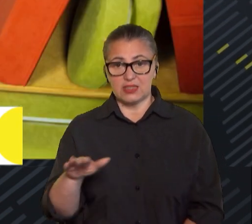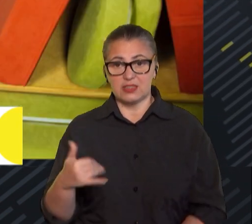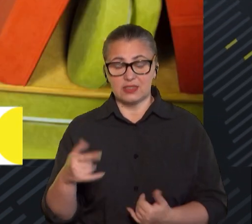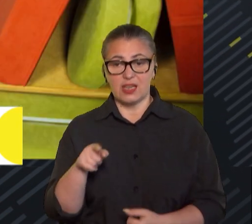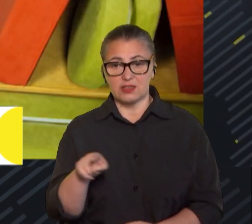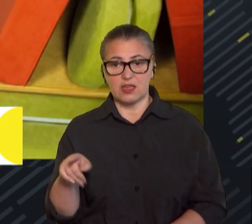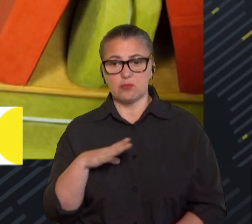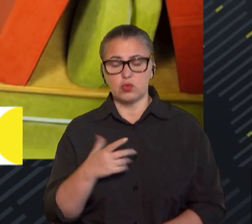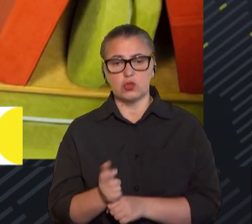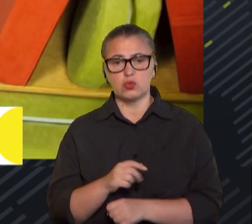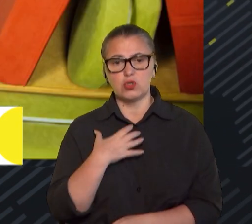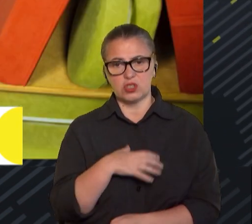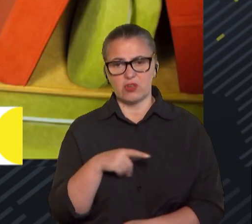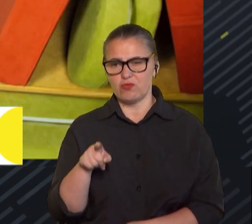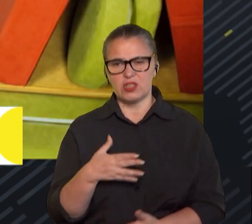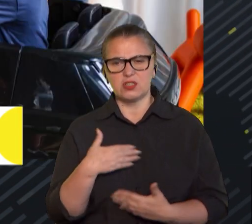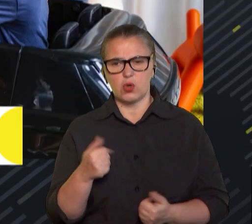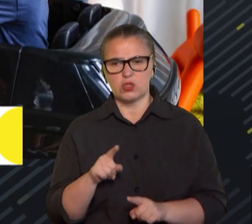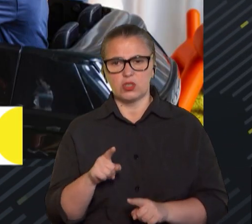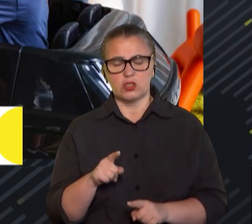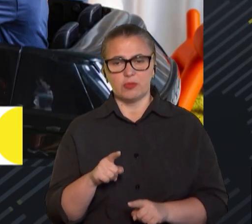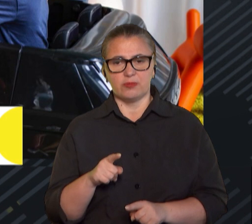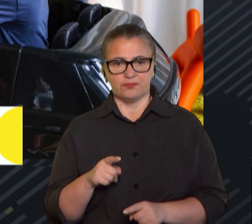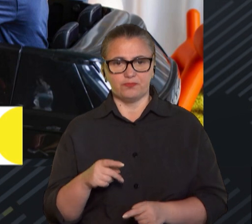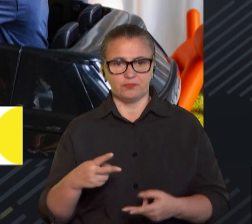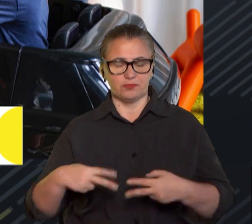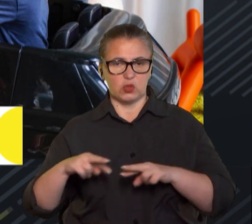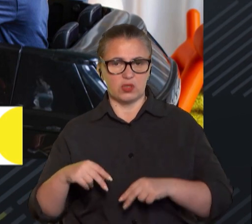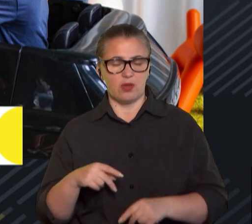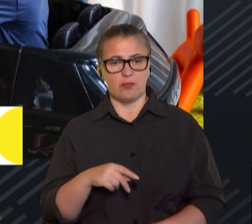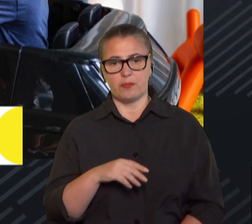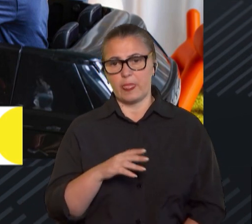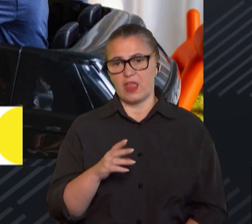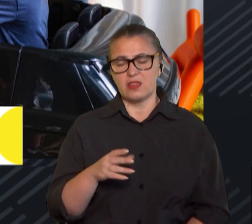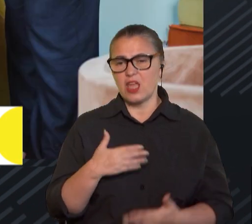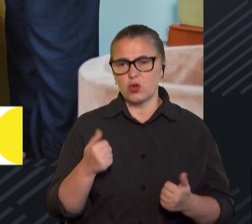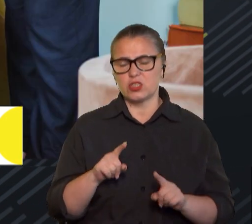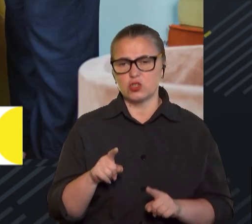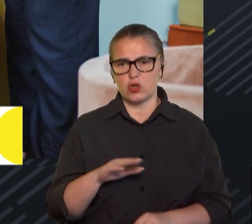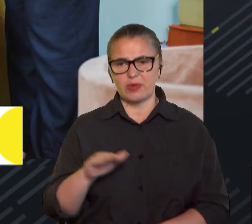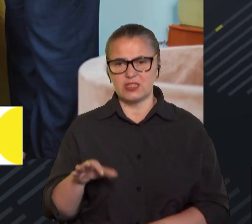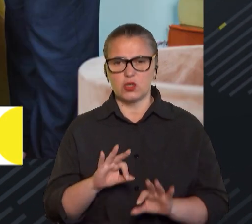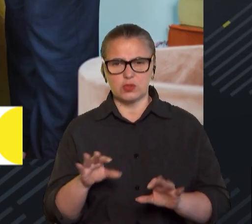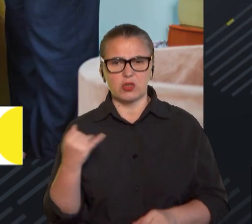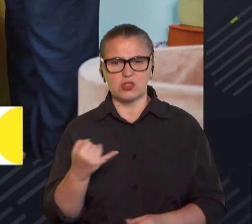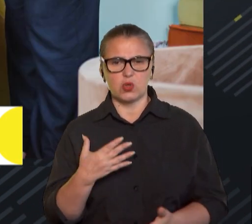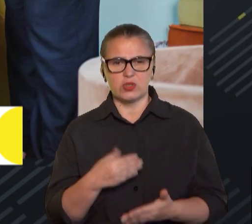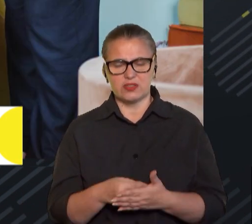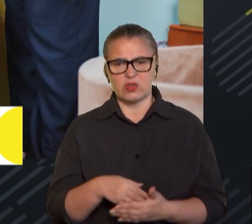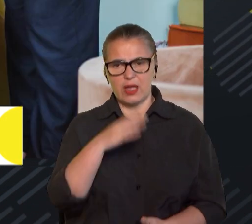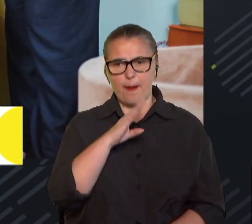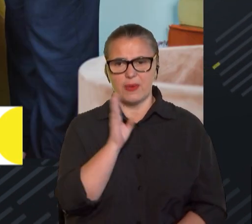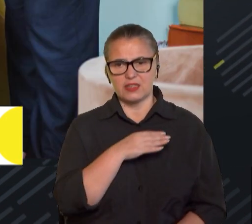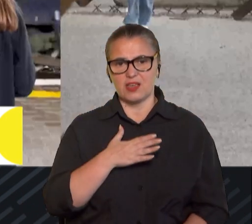було особливо важливо. Вони б не хотіли, щоб ми їх повернули. Вони б не хотіли, щоб ці діти свідчили, розповідали історію своїм батьків в